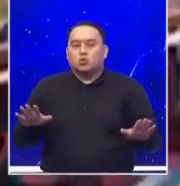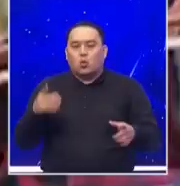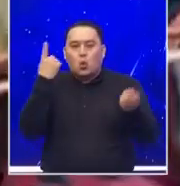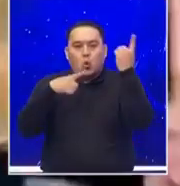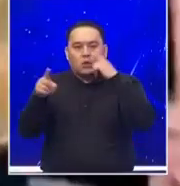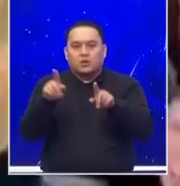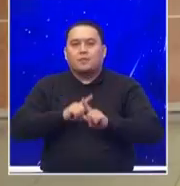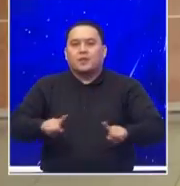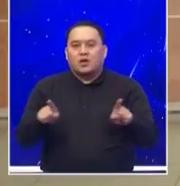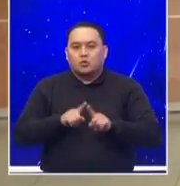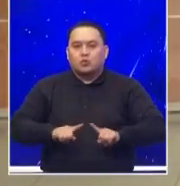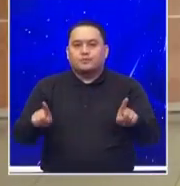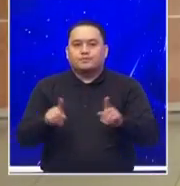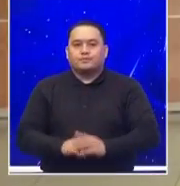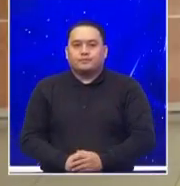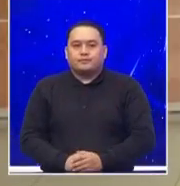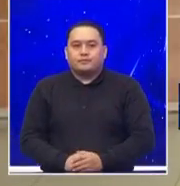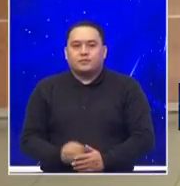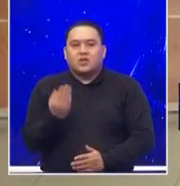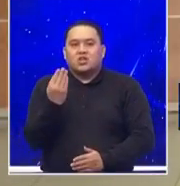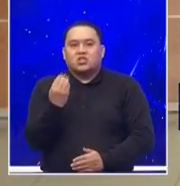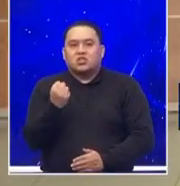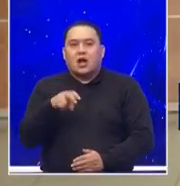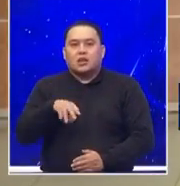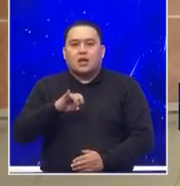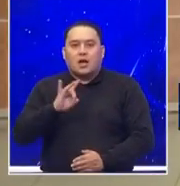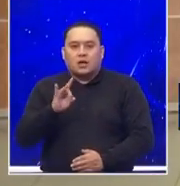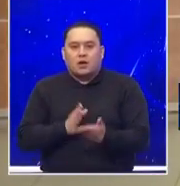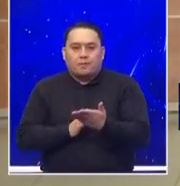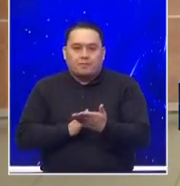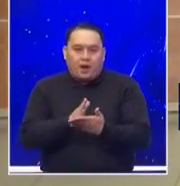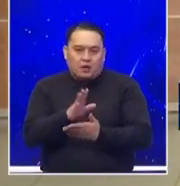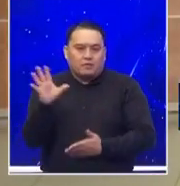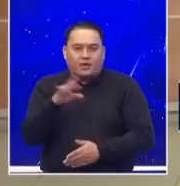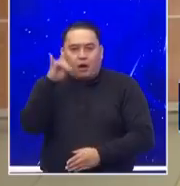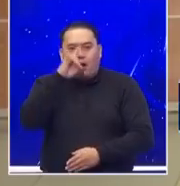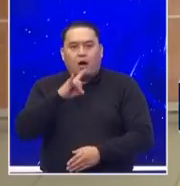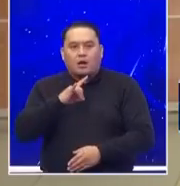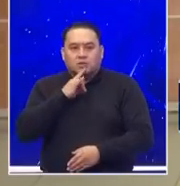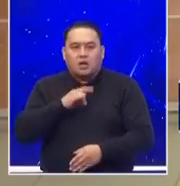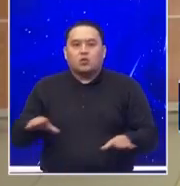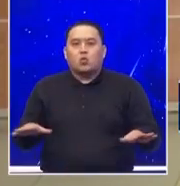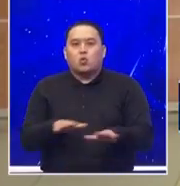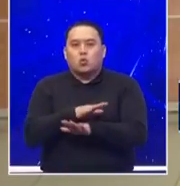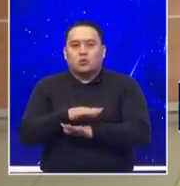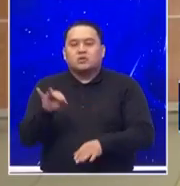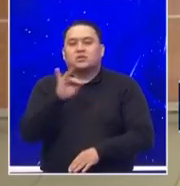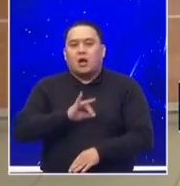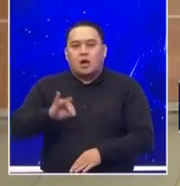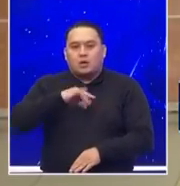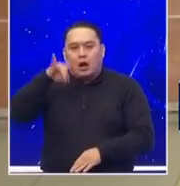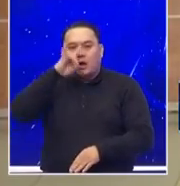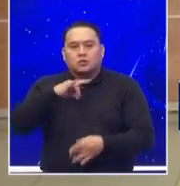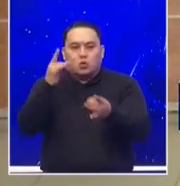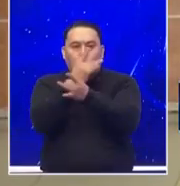өнерін дәріптейді. Шалқардың барлық журналистері осы бағытта Қазақтың үнін, Қазақтың тарихын,